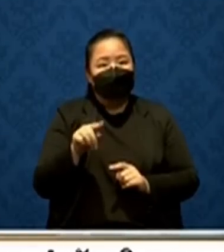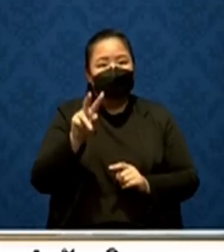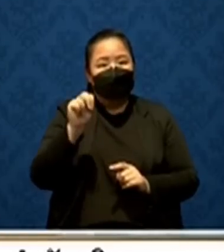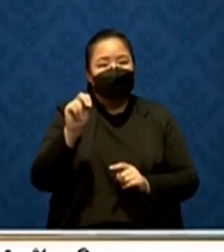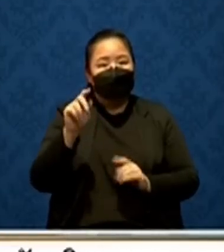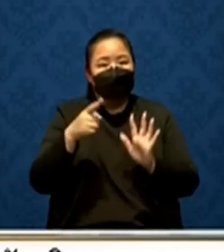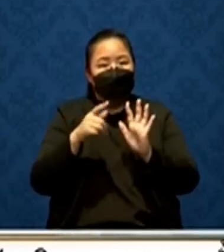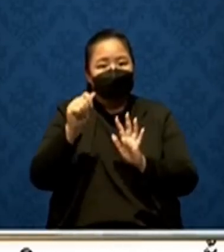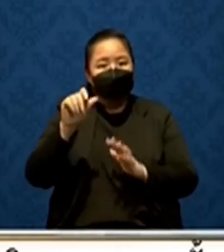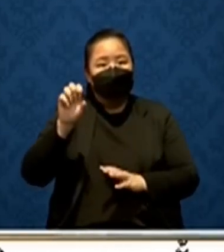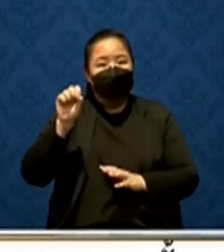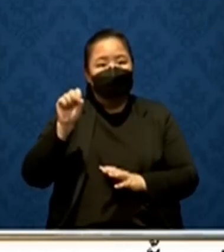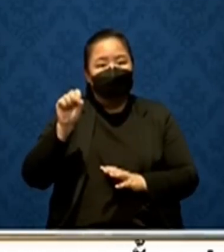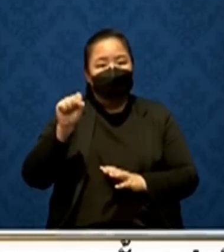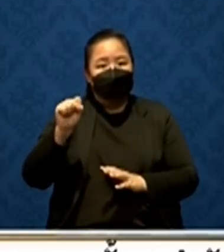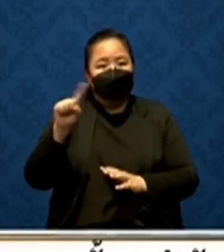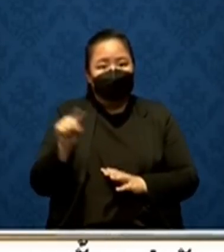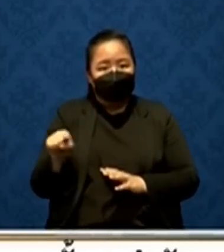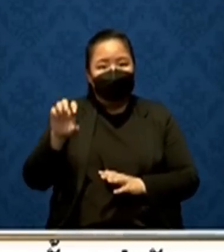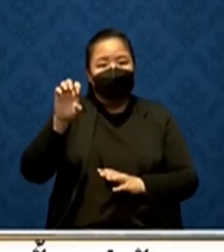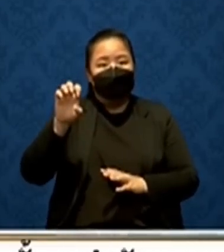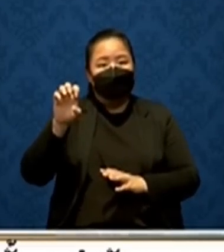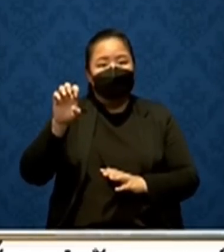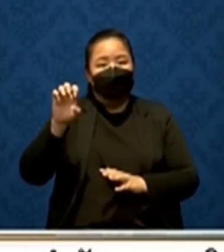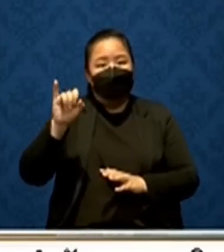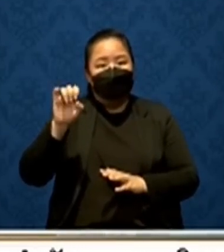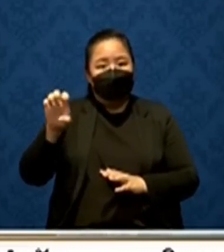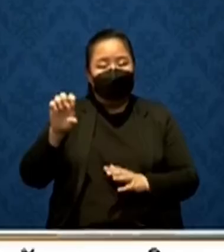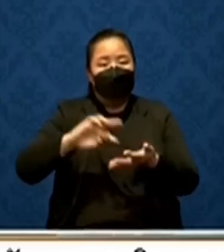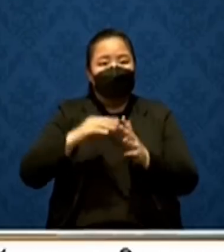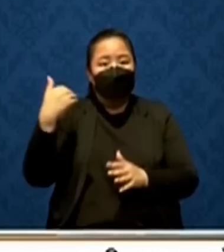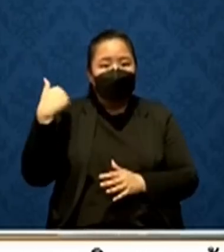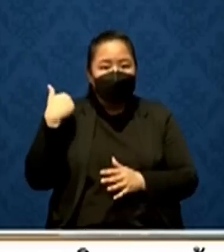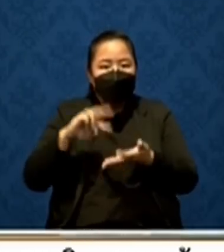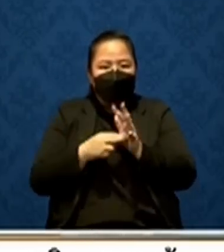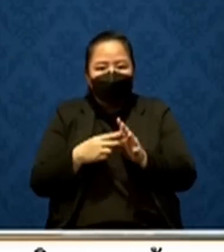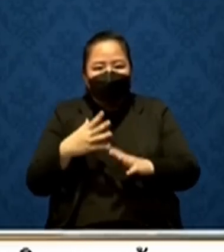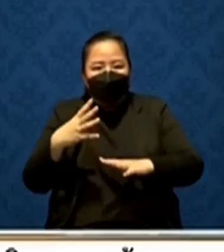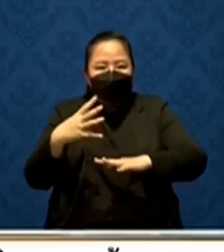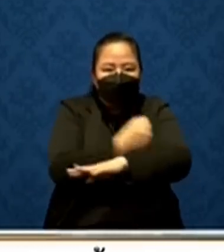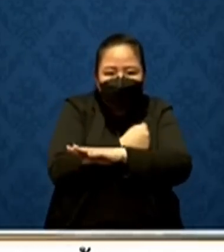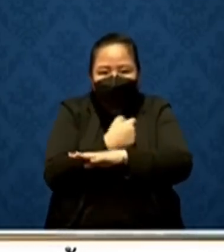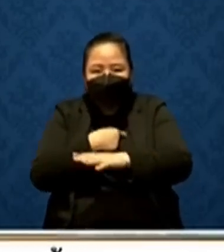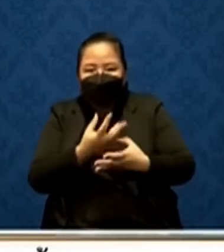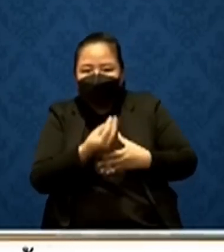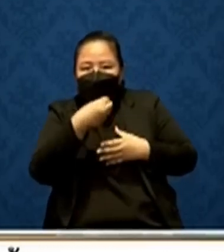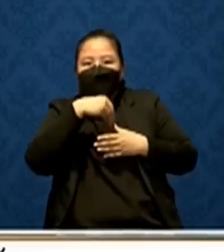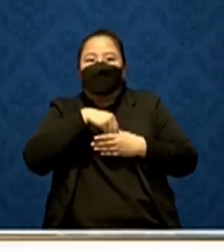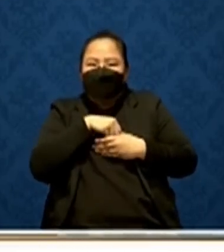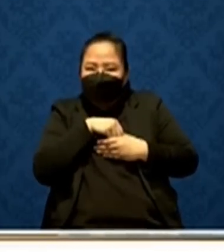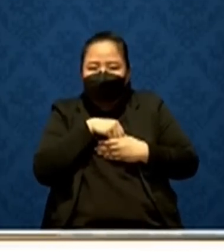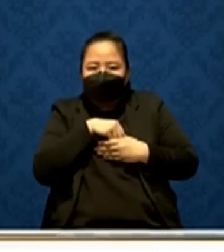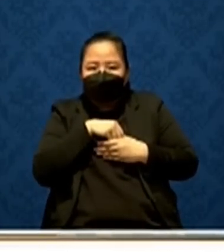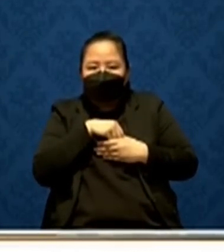ในทำงานครับบ้าอำนาจอะไรครับลมนั่นแหละหัวหน้าซิติก personality disorderต้องขออนุญาต